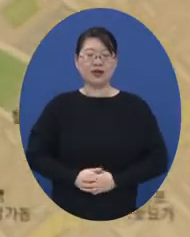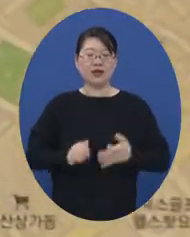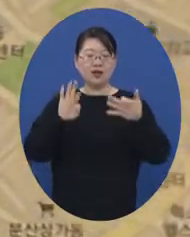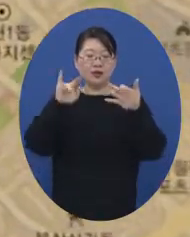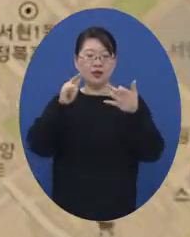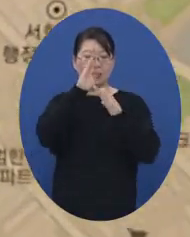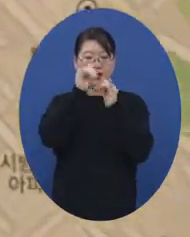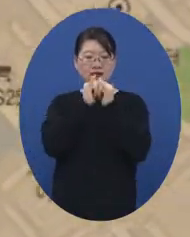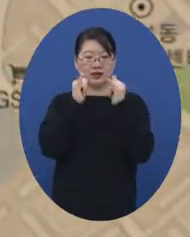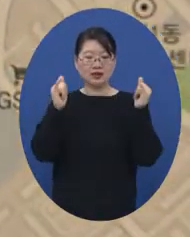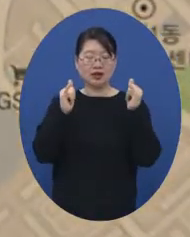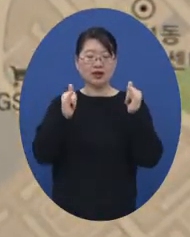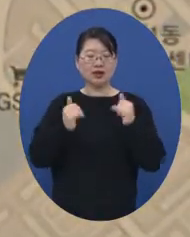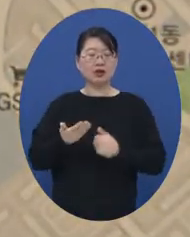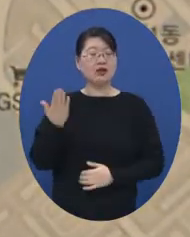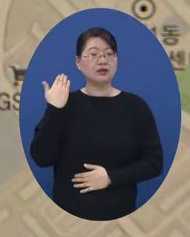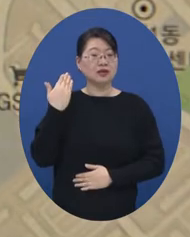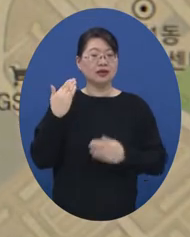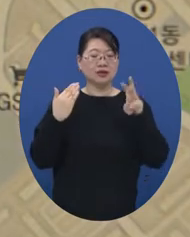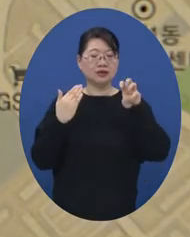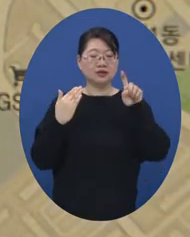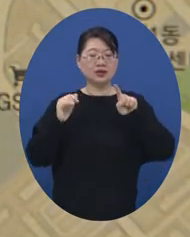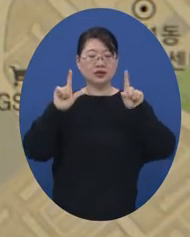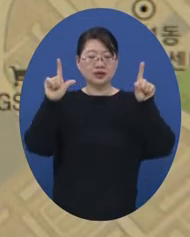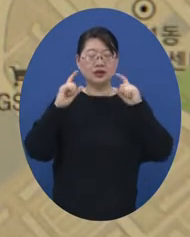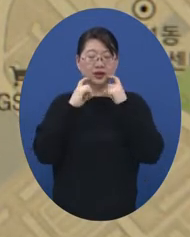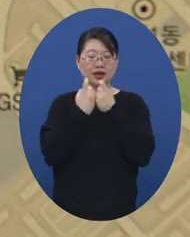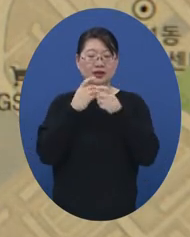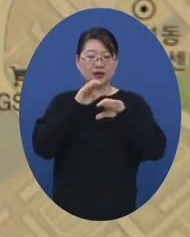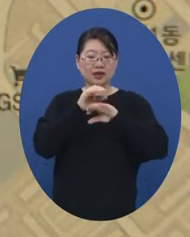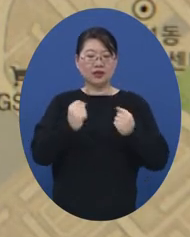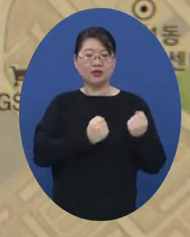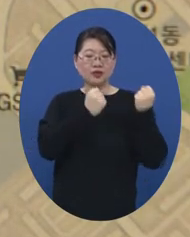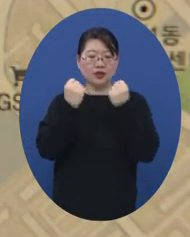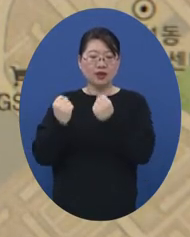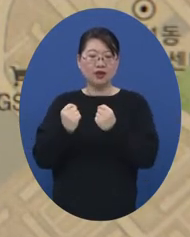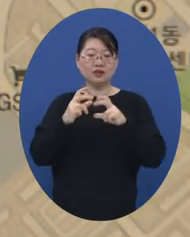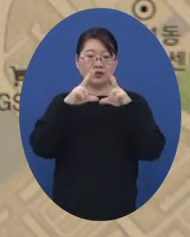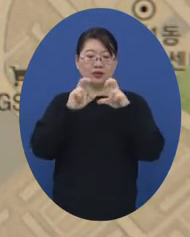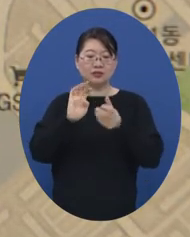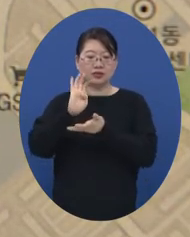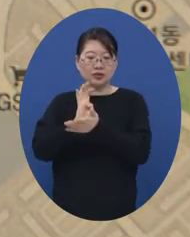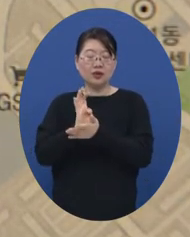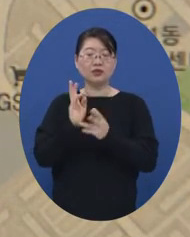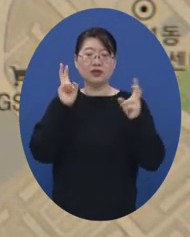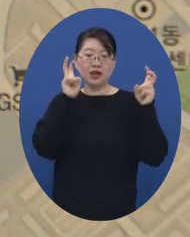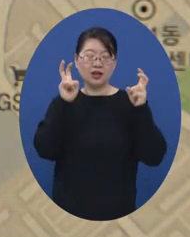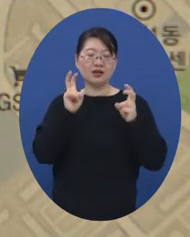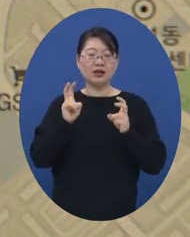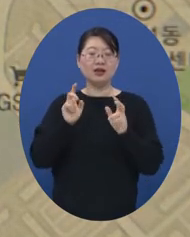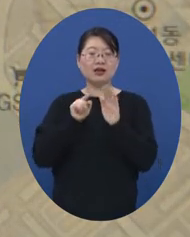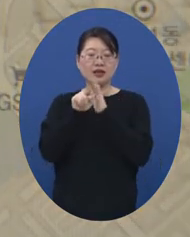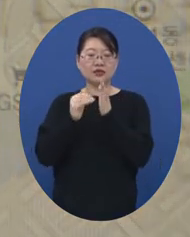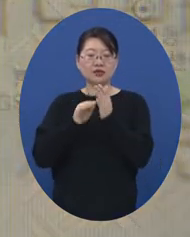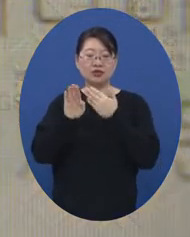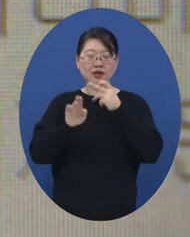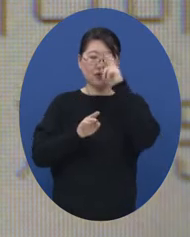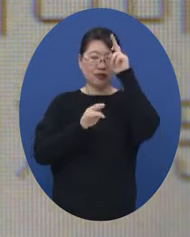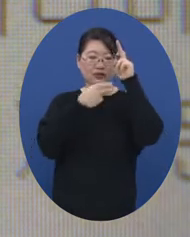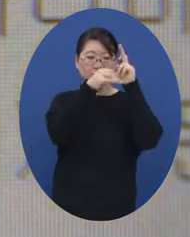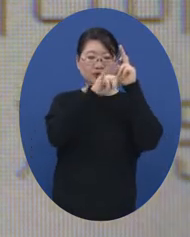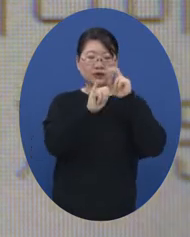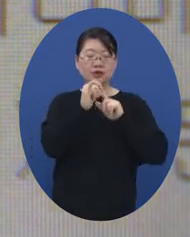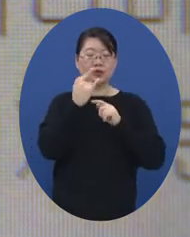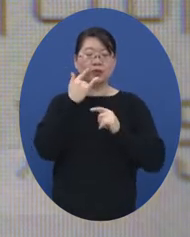19번째 환자가 지난달 31일 자차를 이용해 경기도 성남시 분당구 소재 회사에 출근한 후 12시경 분당구